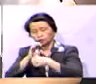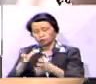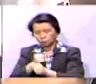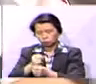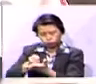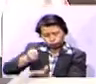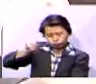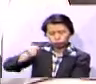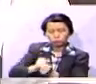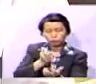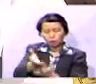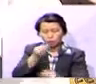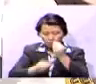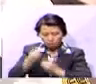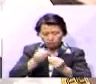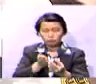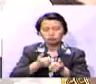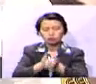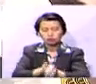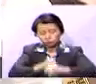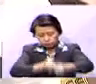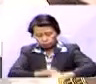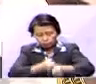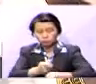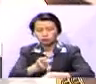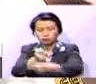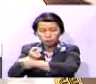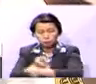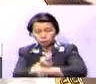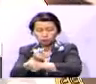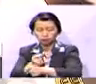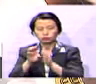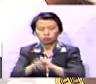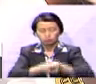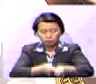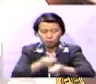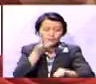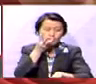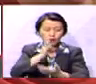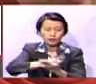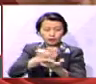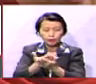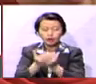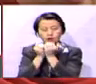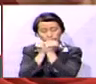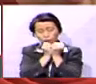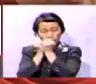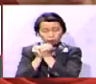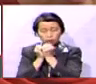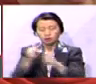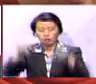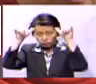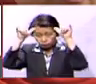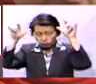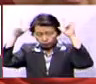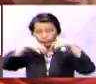pengeluaran produk makanan berteraskan pertanian dan penternakan. Antaranya peladangan padi, nanas dan jagung, tenaga lembu,